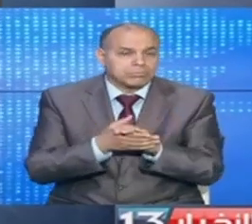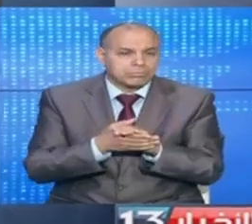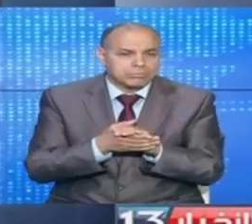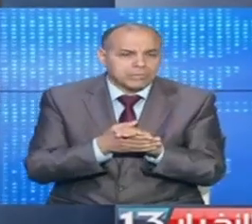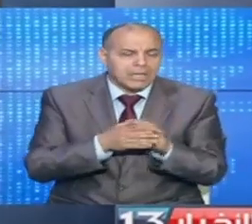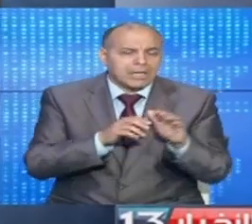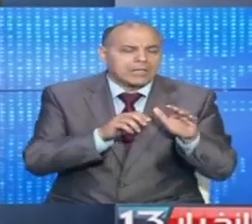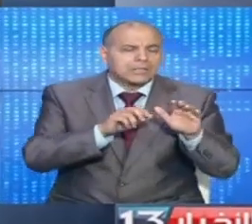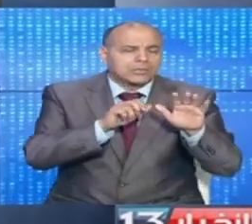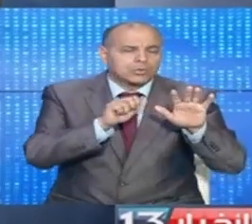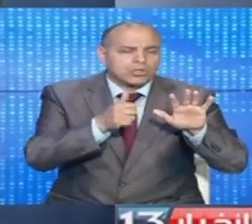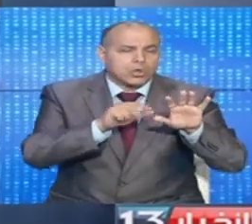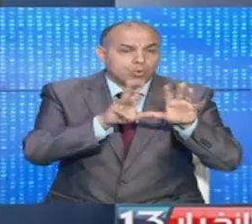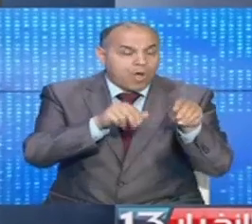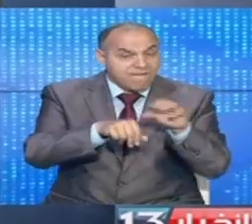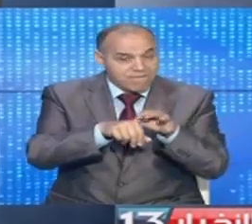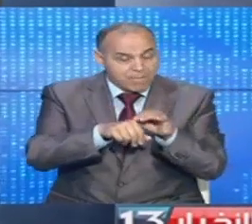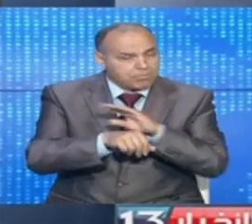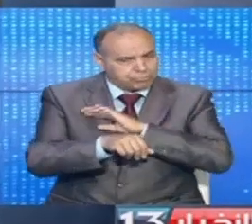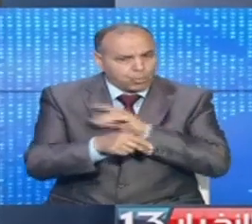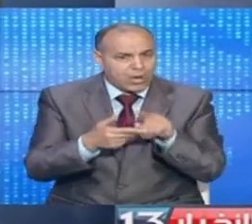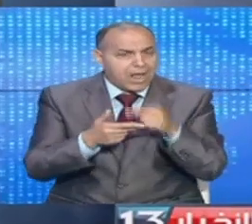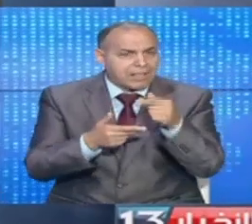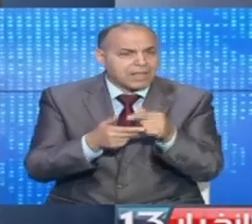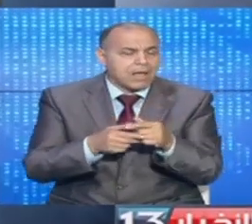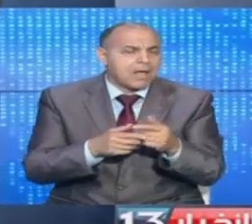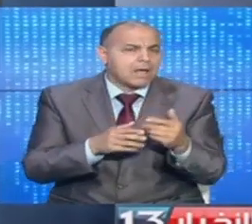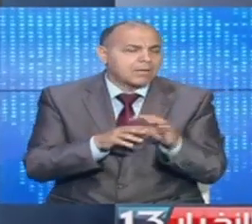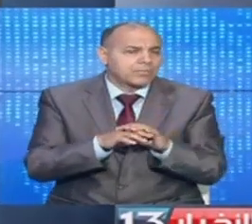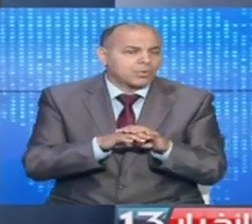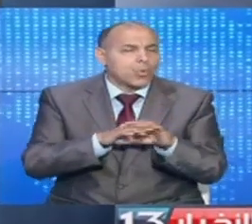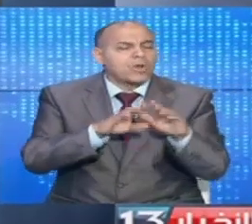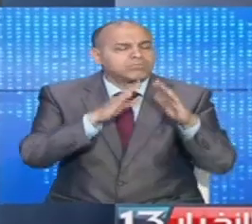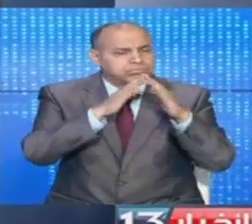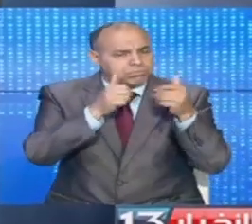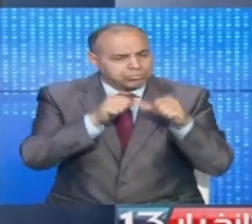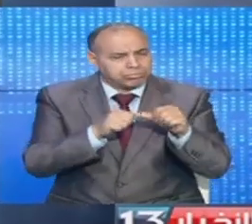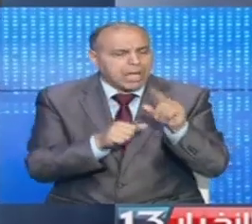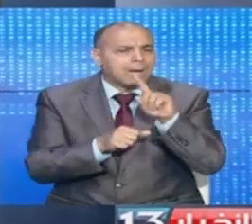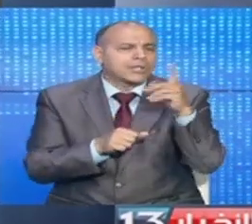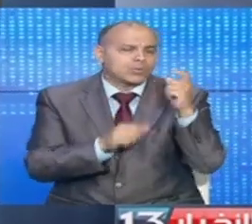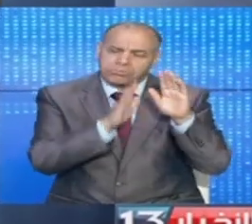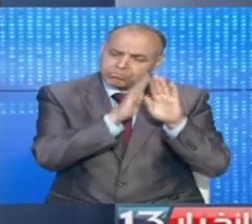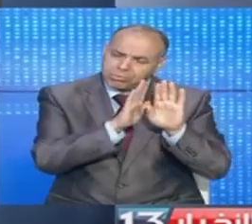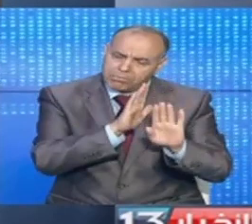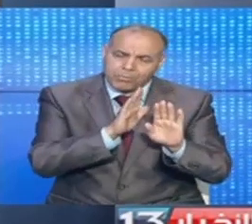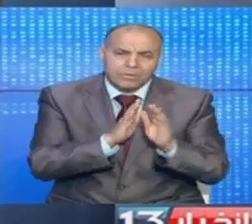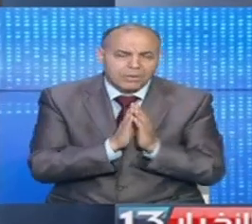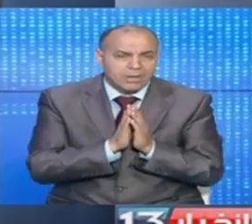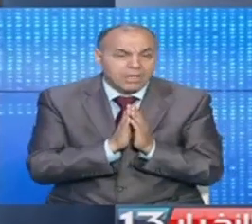عاده المقيمين في حي اه ال ال الحزب هي اربعه اليوم كما هو معلوم اه